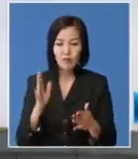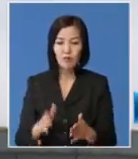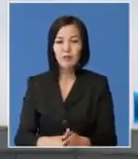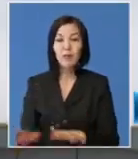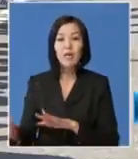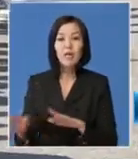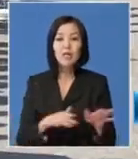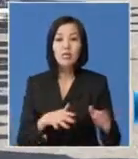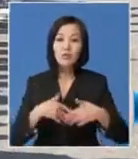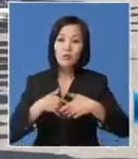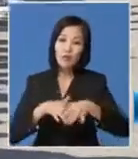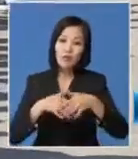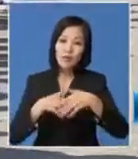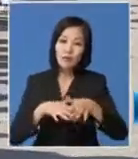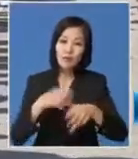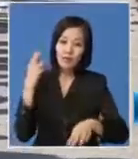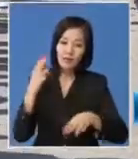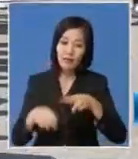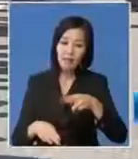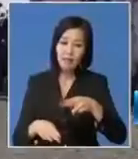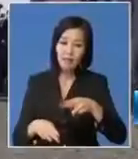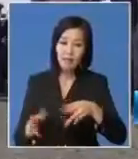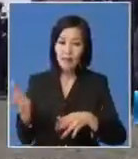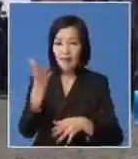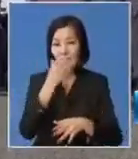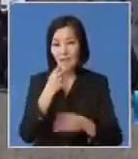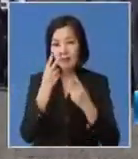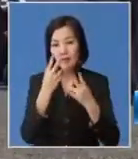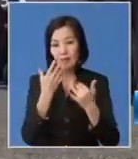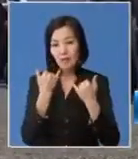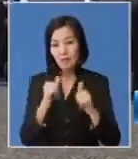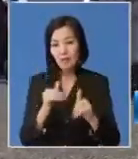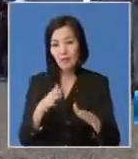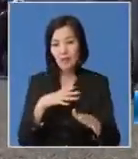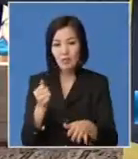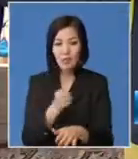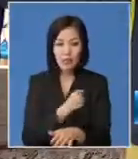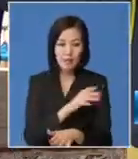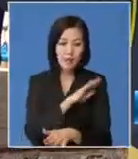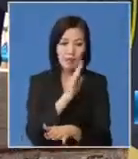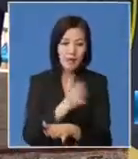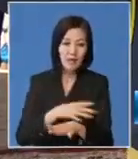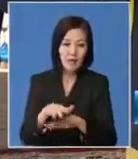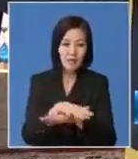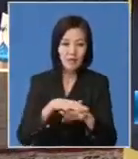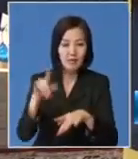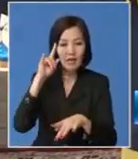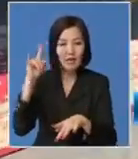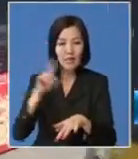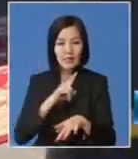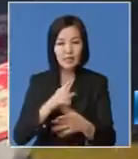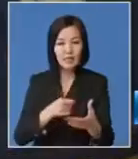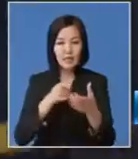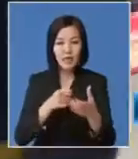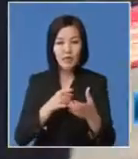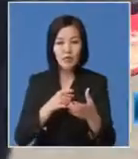әскери парадпен аяқталды. Көптің көзайым болып, тамашалар тұсы да осы. Айбын асқақтатып, ел алдынан Қазақстан қарулы